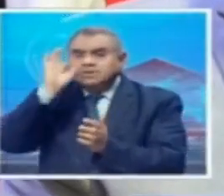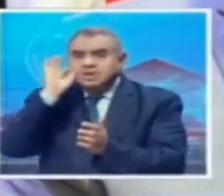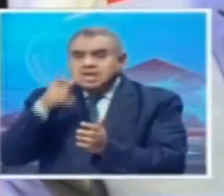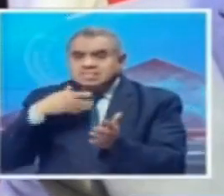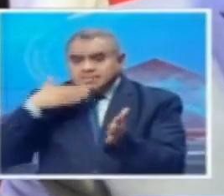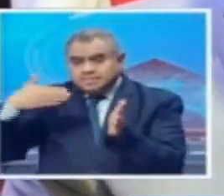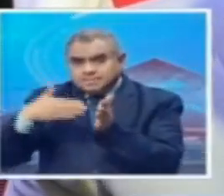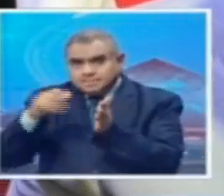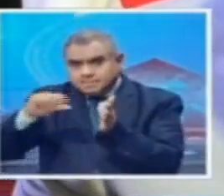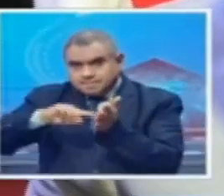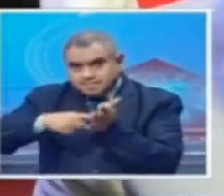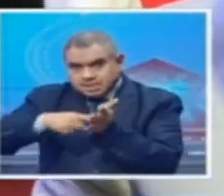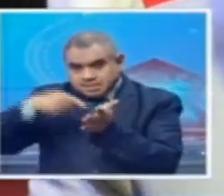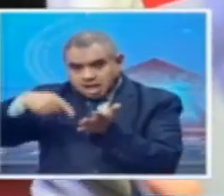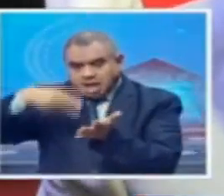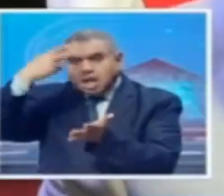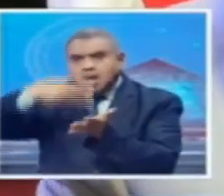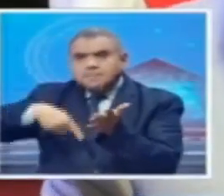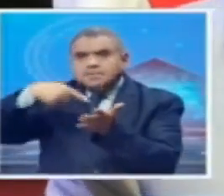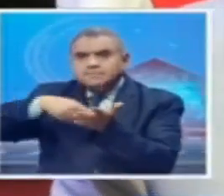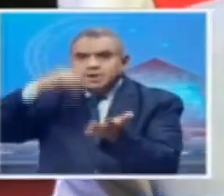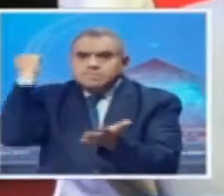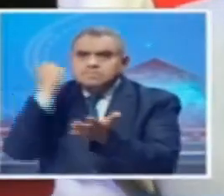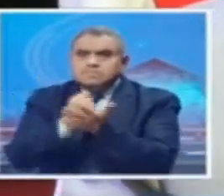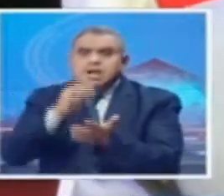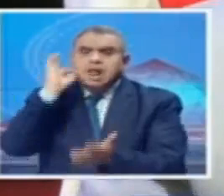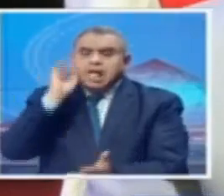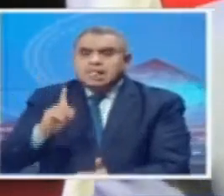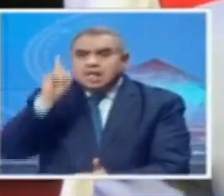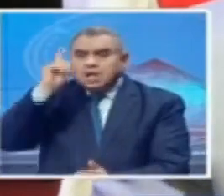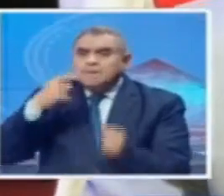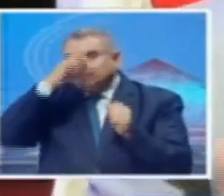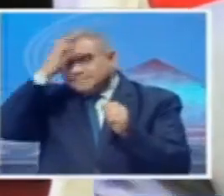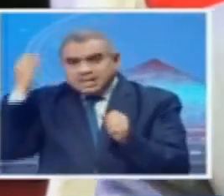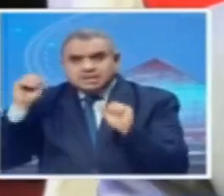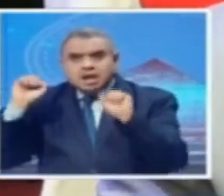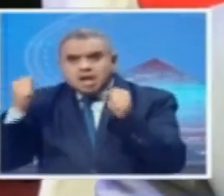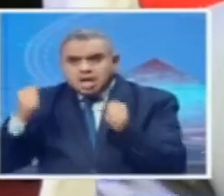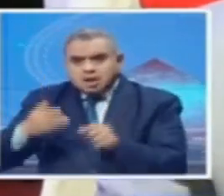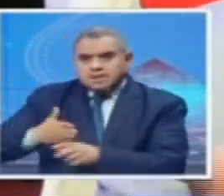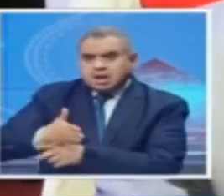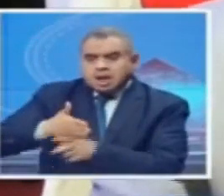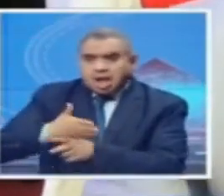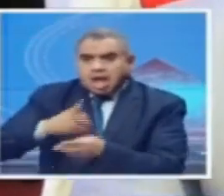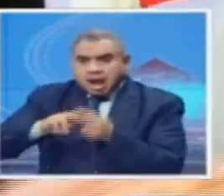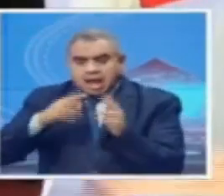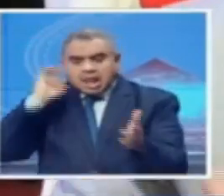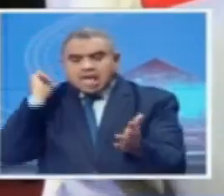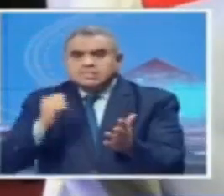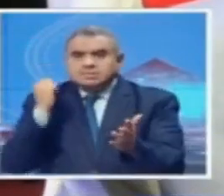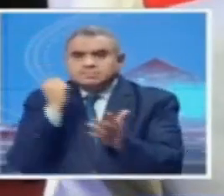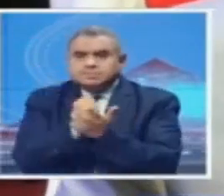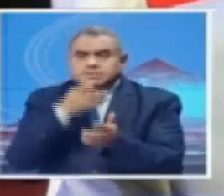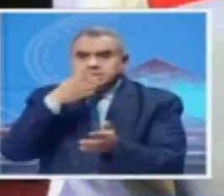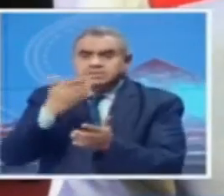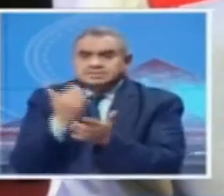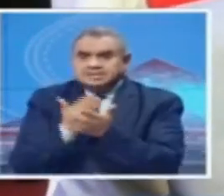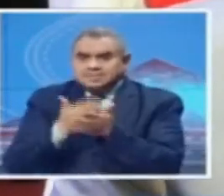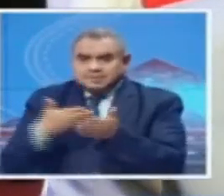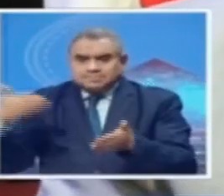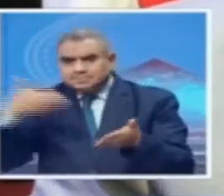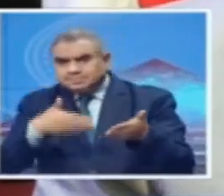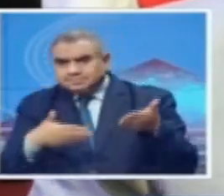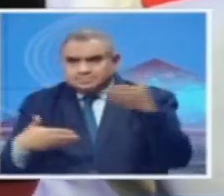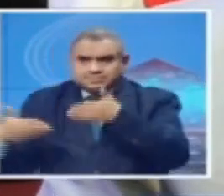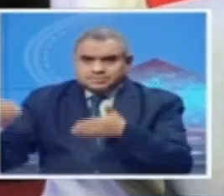تكون هذه الوظيفة مسجلة في الرقم القومي عشان نحكم الامور شوية ومبقاش في تداخلات من فئات